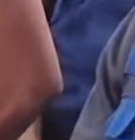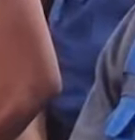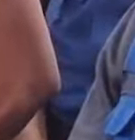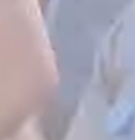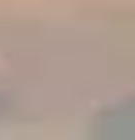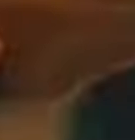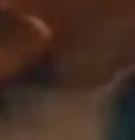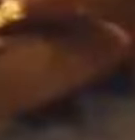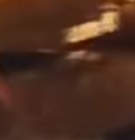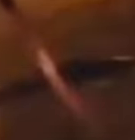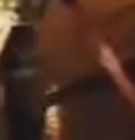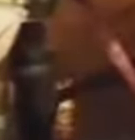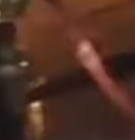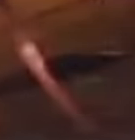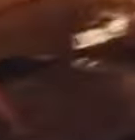TPU Pondok Rajek.